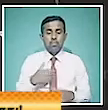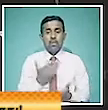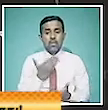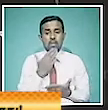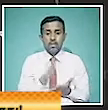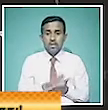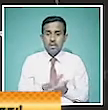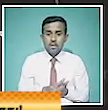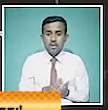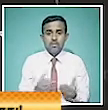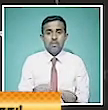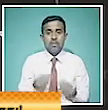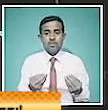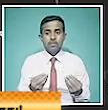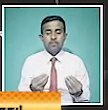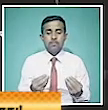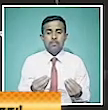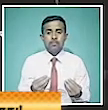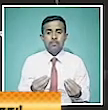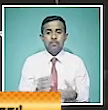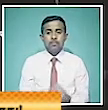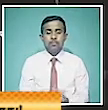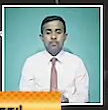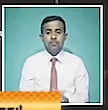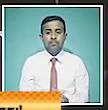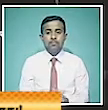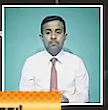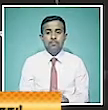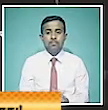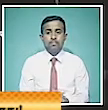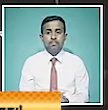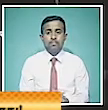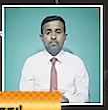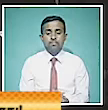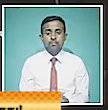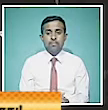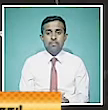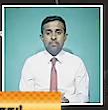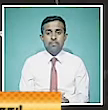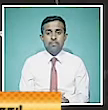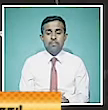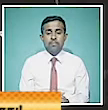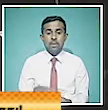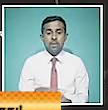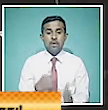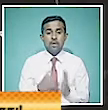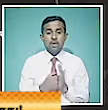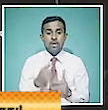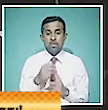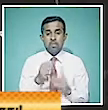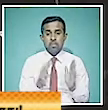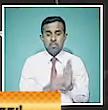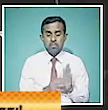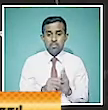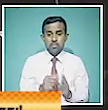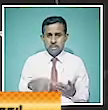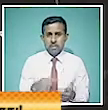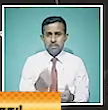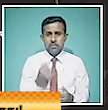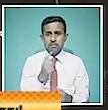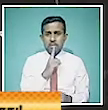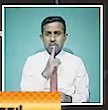எங்களுடைய பிரதம அமைச்சர் அவர்களுக்கு சில விடயங்களை நான் ஞாபகப்படுத்த வேண்டும் என்று நினைக்கின்றேன். இந்த நாட்டில் உள்ளூராட்சி